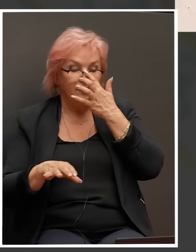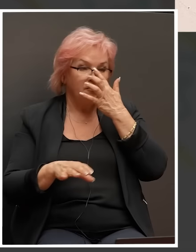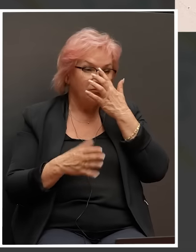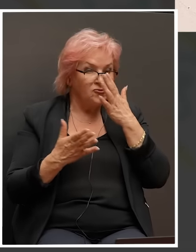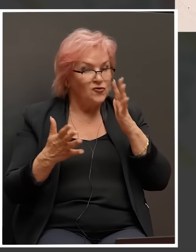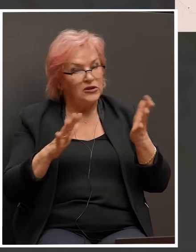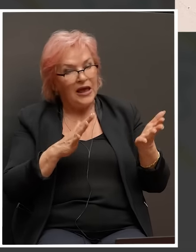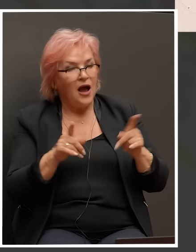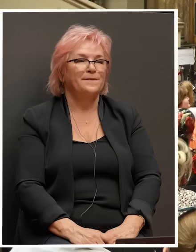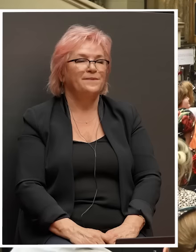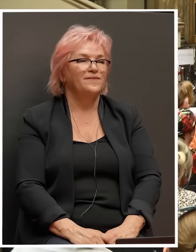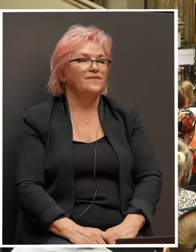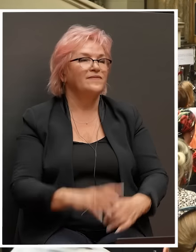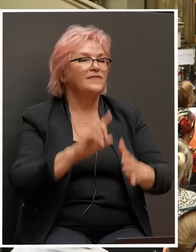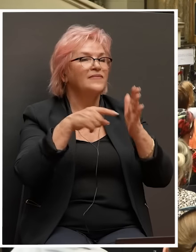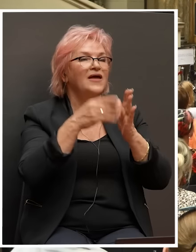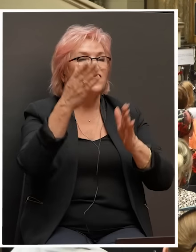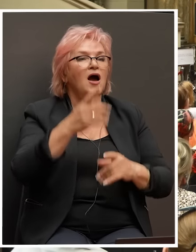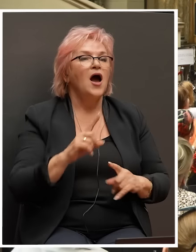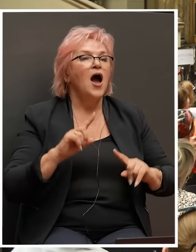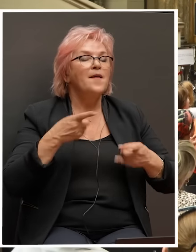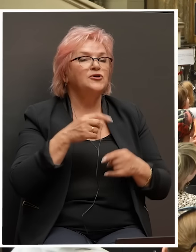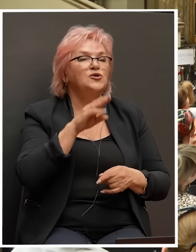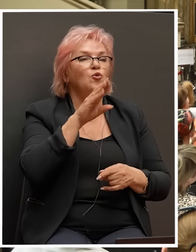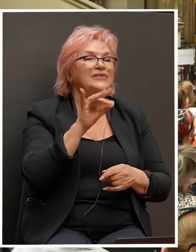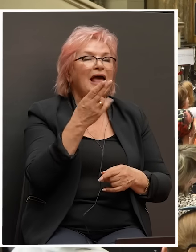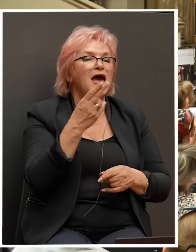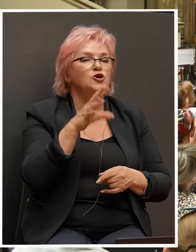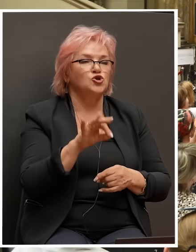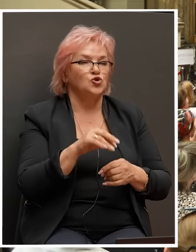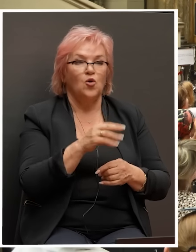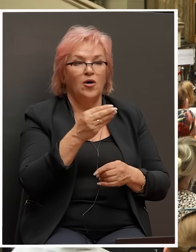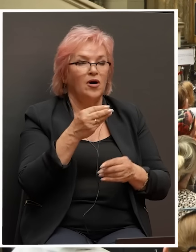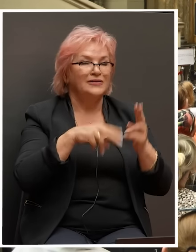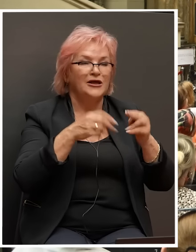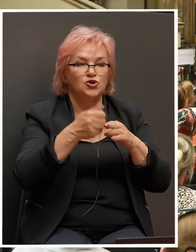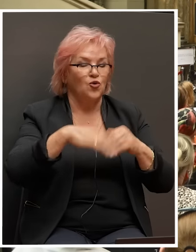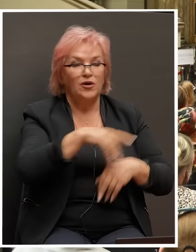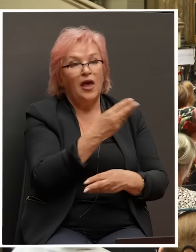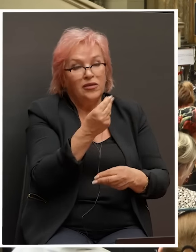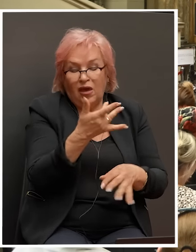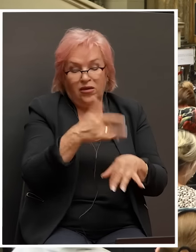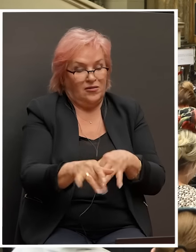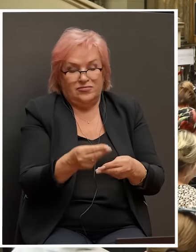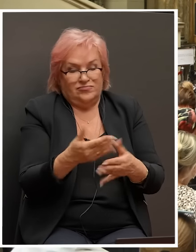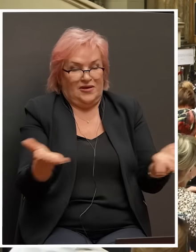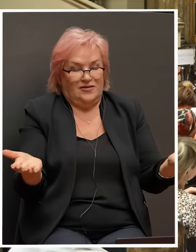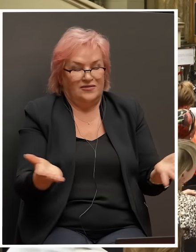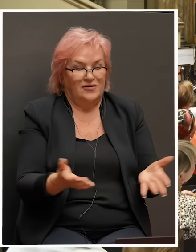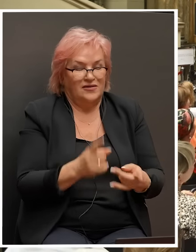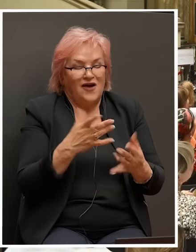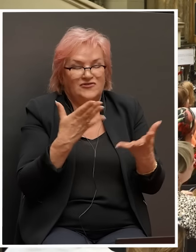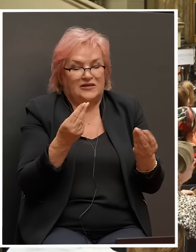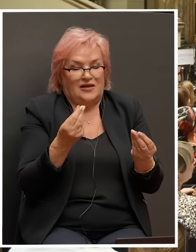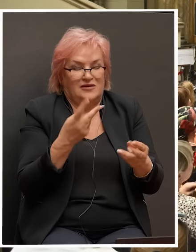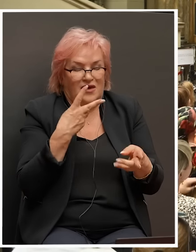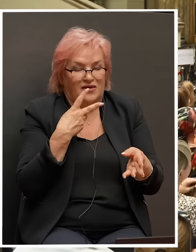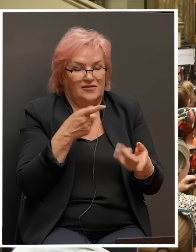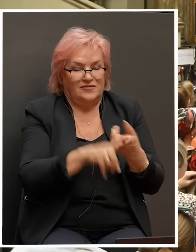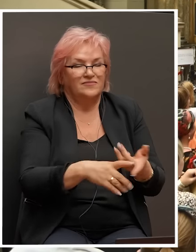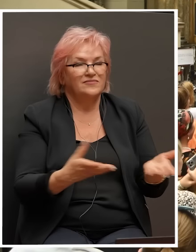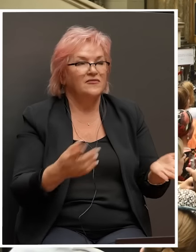как-то так. Вопросы? Почему терцию не достроили? Денег не хватило. Понятно. Как всегда все.